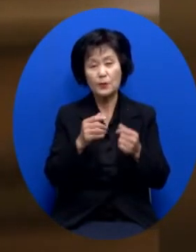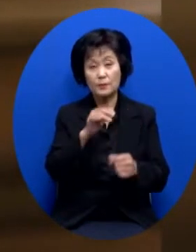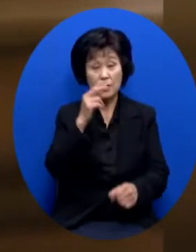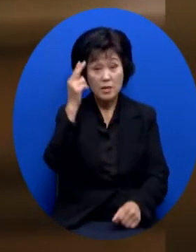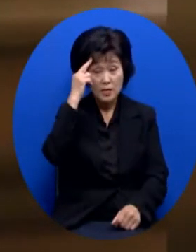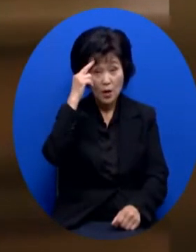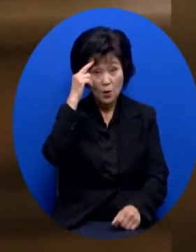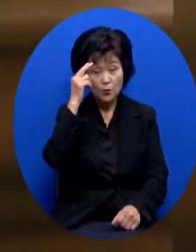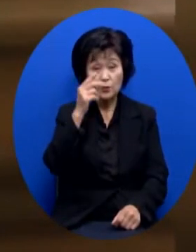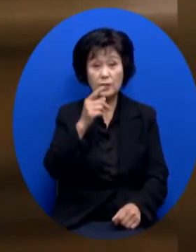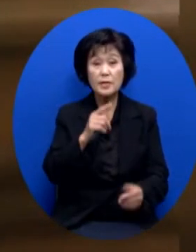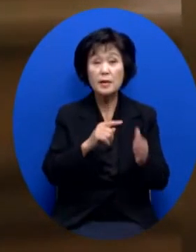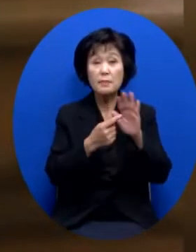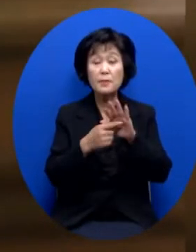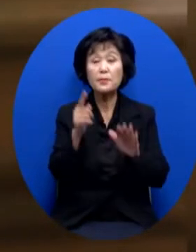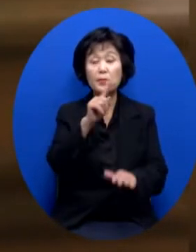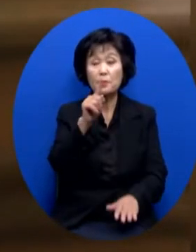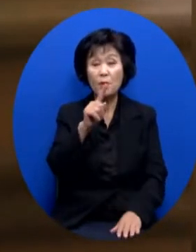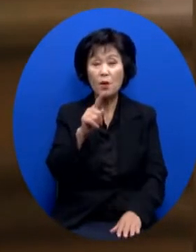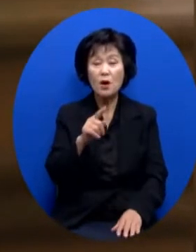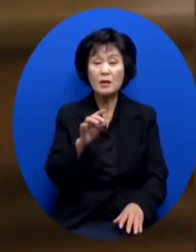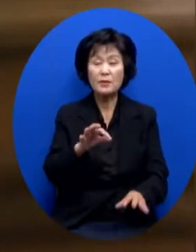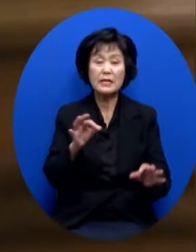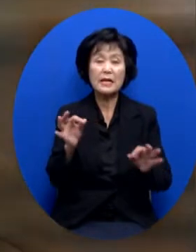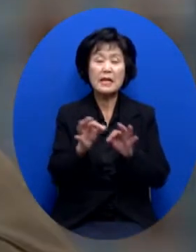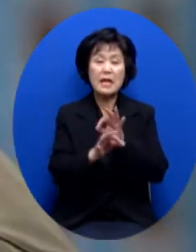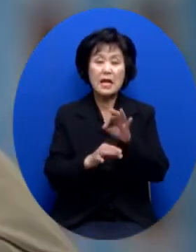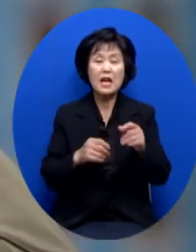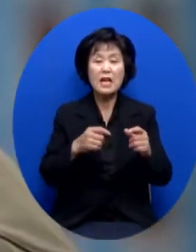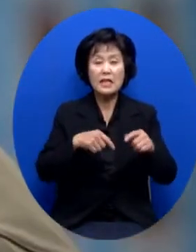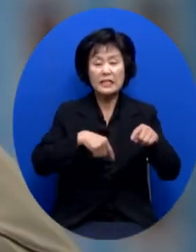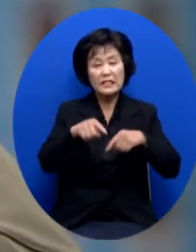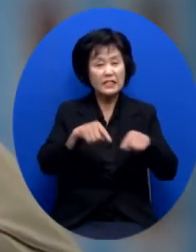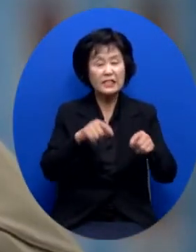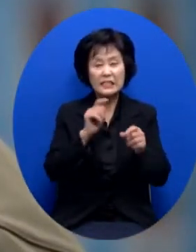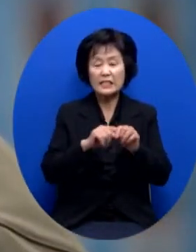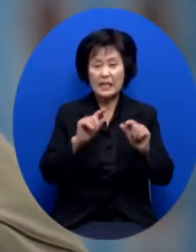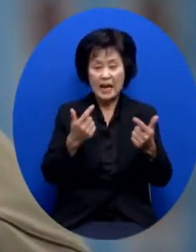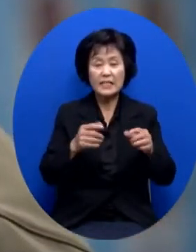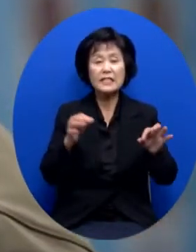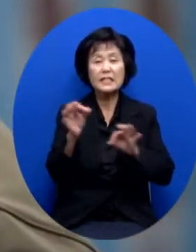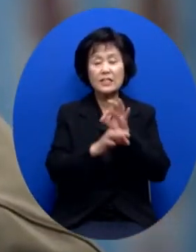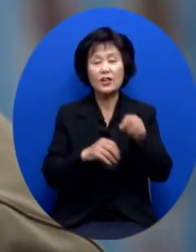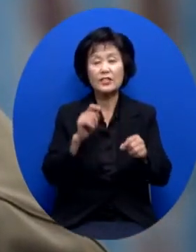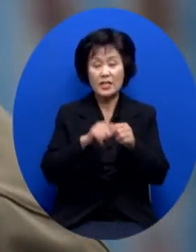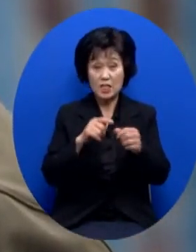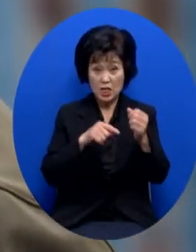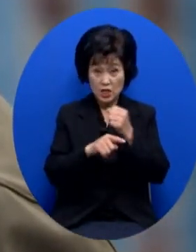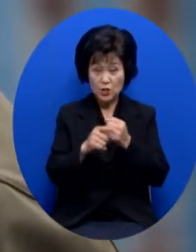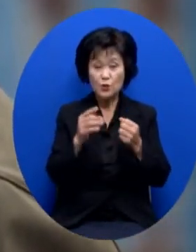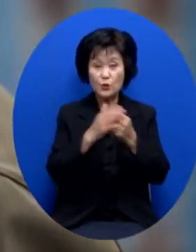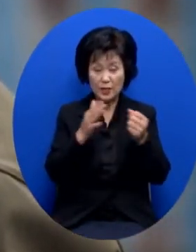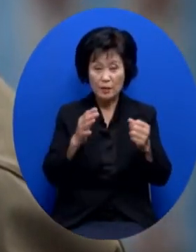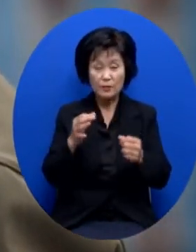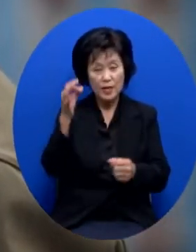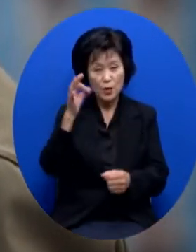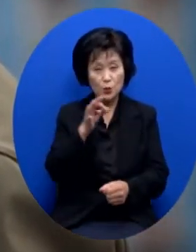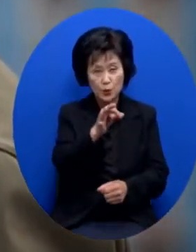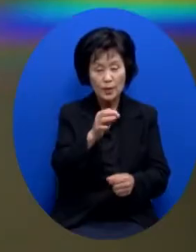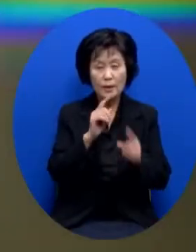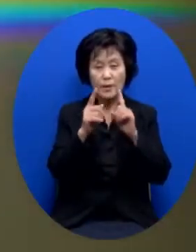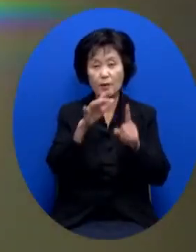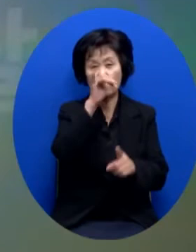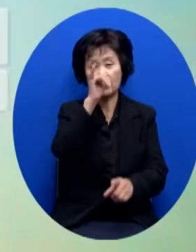결정이 정치적이 아닌 경제적 이유에서 내려진 것이라고 강조했습니다. 지금까지 소셜브리핑 크리스천 위한 세상북이었습니다.